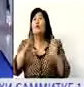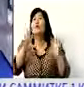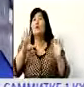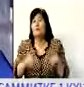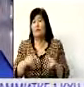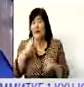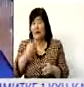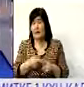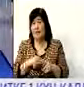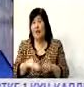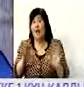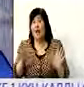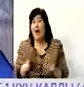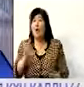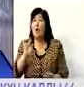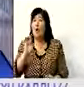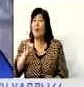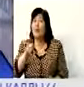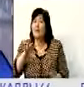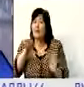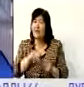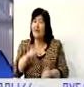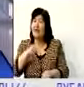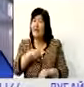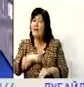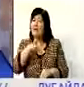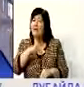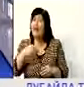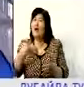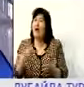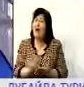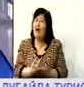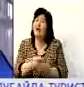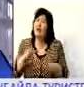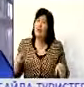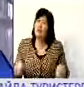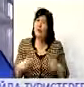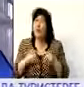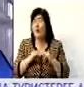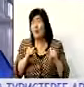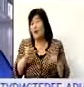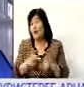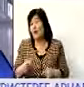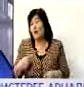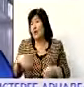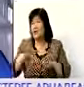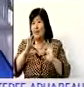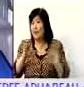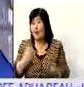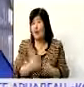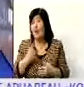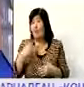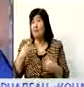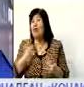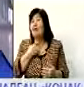кезде, мына әнгі образға ену, әнді ішіне сезіну, қайта түлетіп тұрғызу, бұл енді шебердің қолынан келеді. Бір жағынан